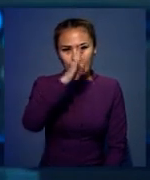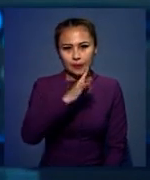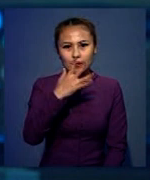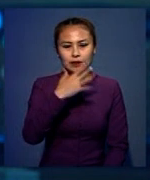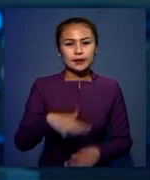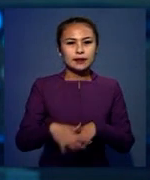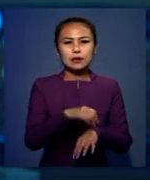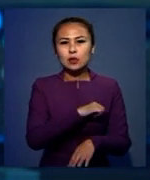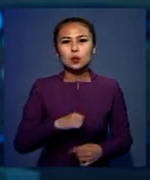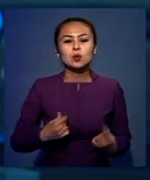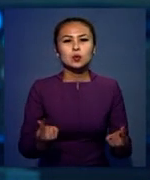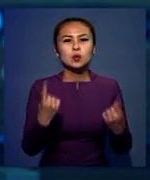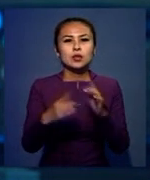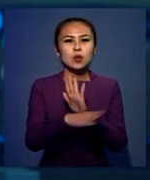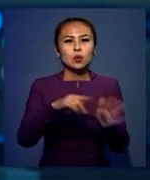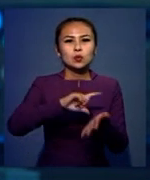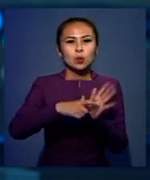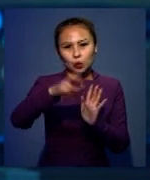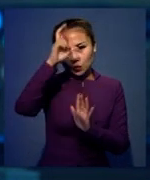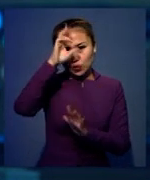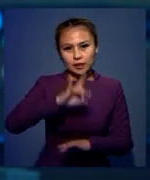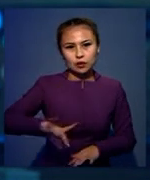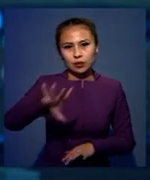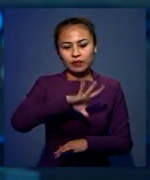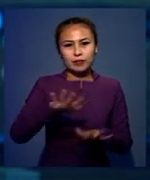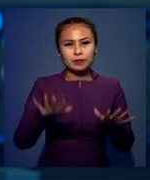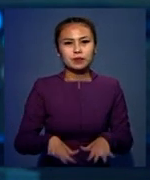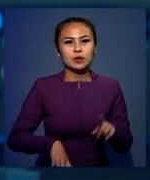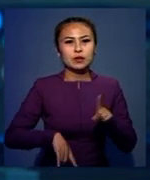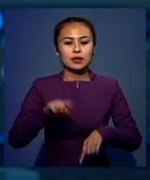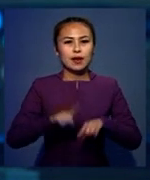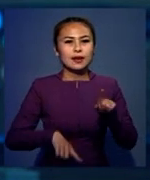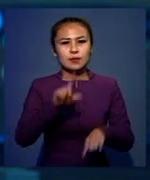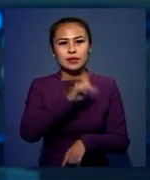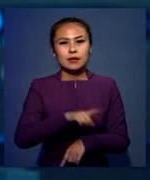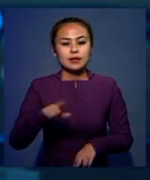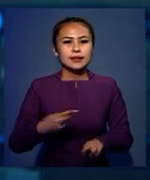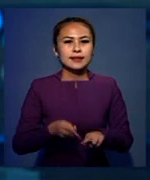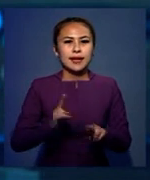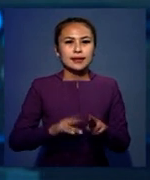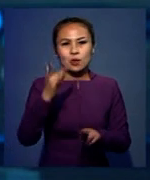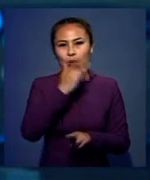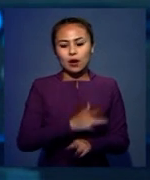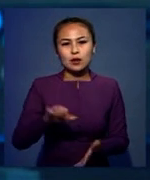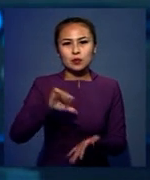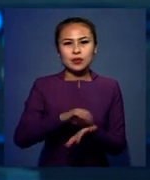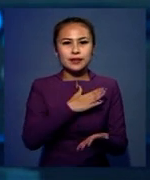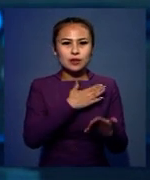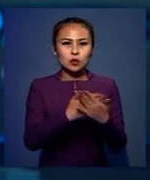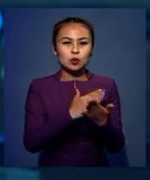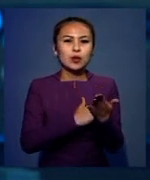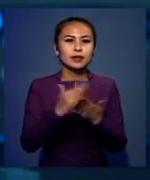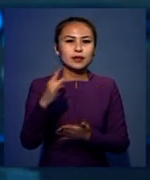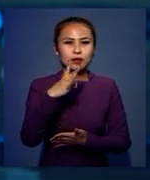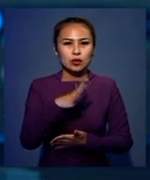Қазақстанның шет елдегі ең ірі сайлау учаскесі Түркия Республикасында орналасқан. Туысқан елдегі азаматтарымыздың саяси науқанға қатысу